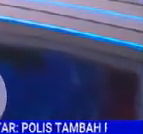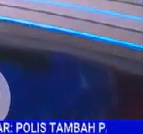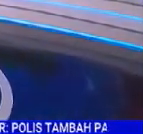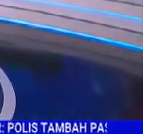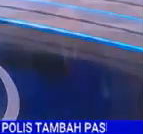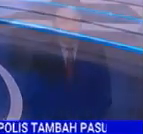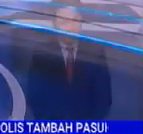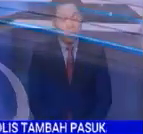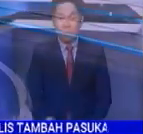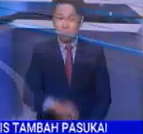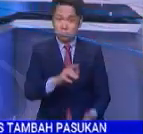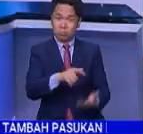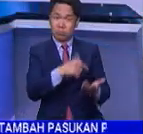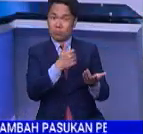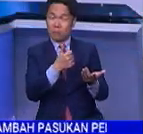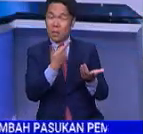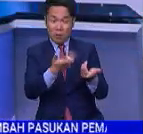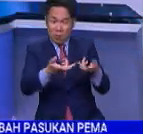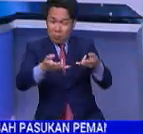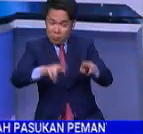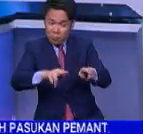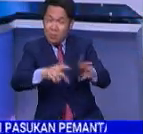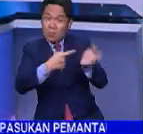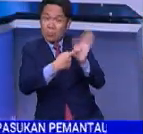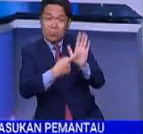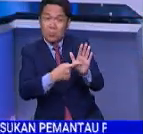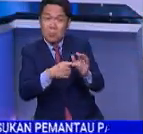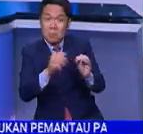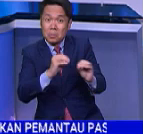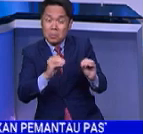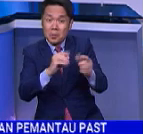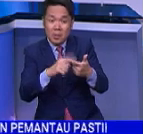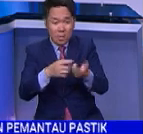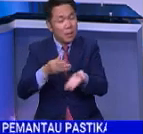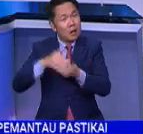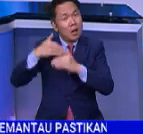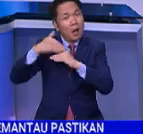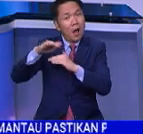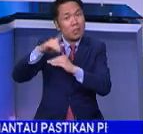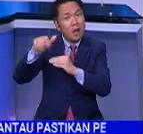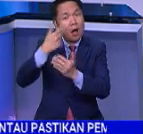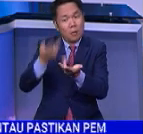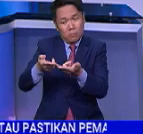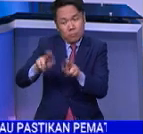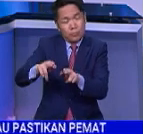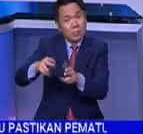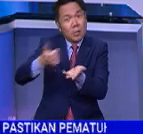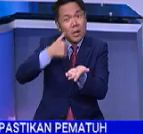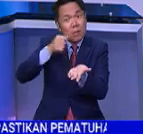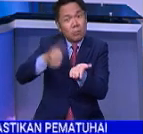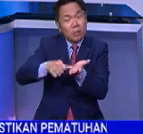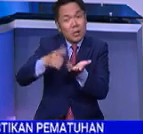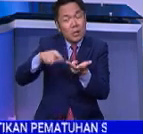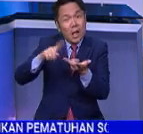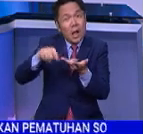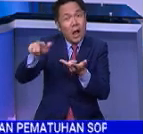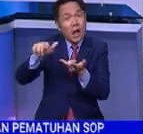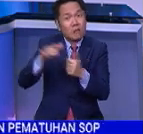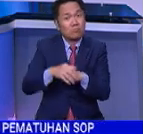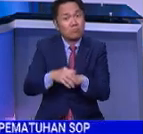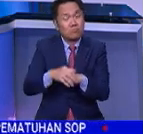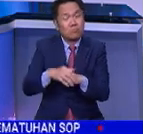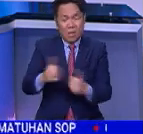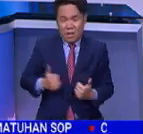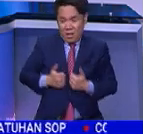tidak menggunakan dokumen perjanjian ditetapkan, tidak menyerahkan dokumen perjanjian kepada peminjam dan menjalankan operasi di